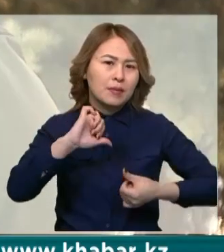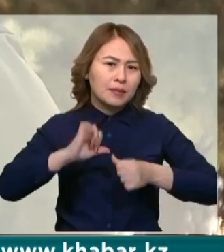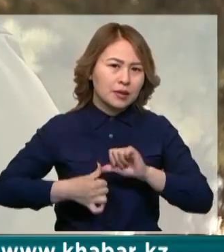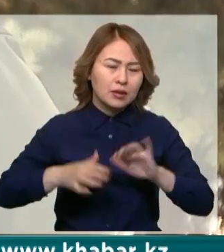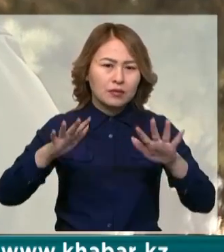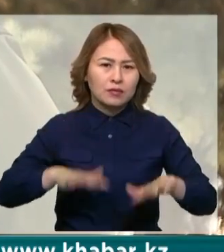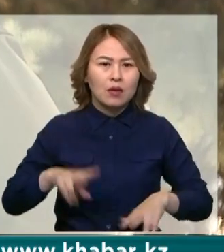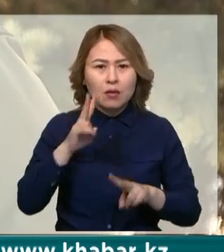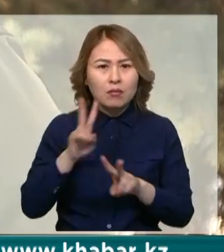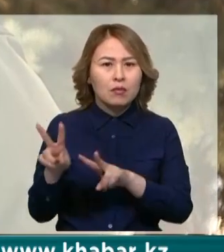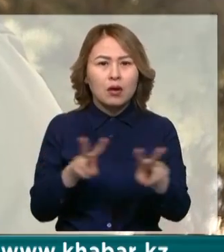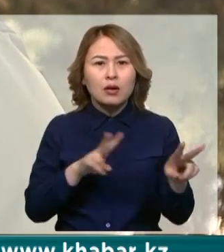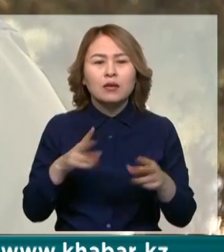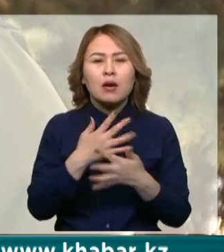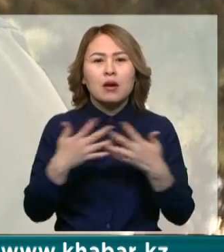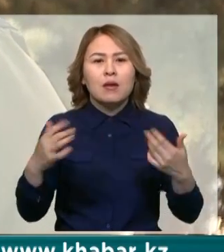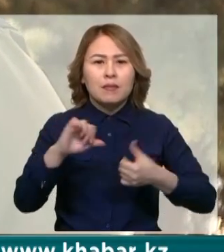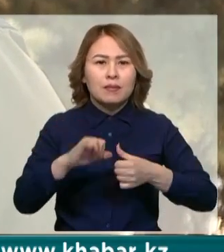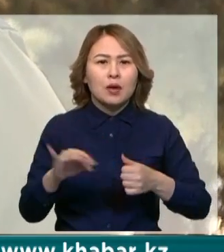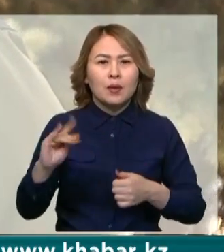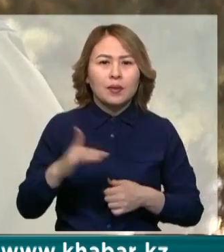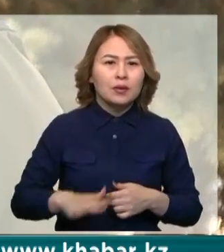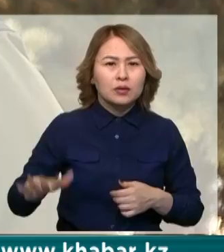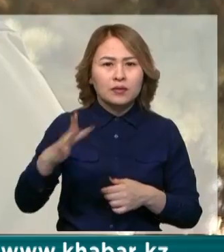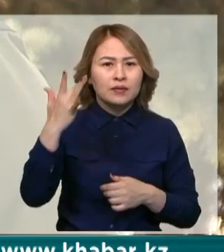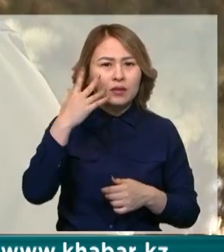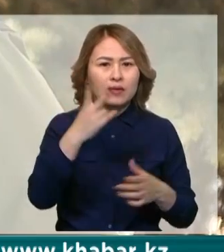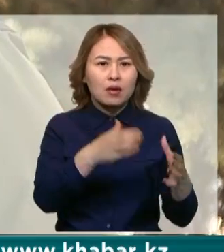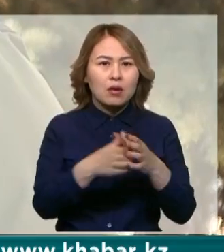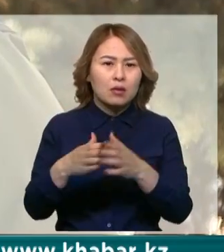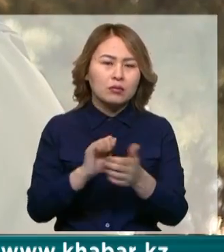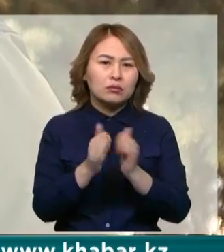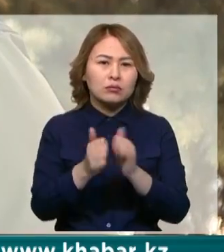Охотзоопром мамандары қатарынан оңтүстік өңірлерде әрдайым екі топ кезекшілік жасайды.